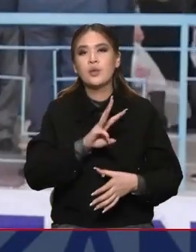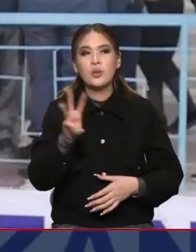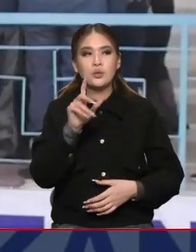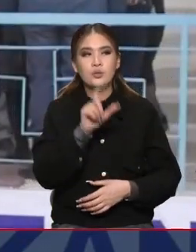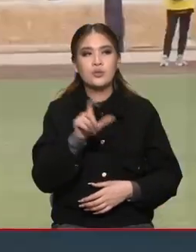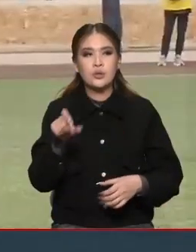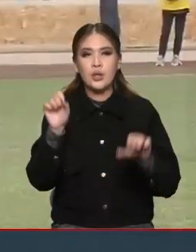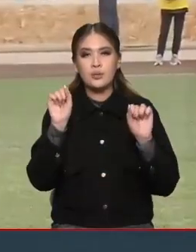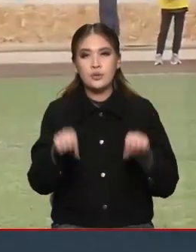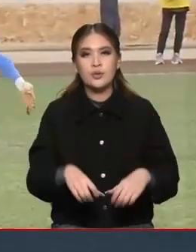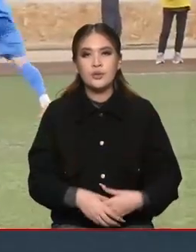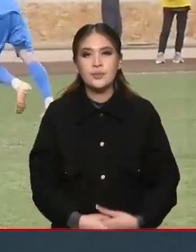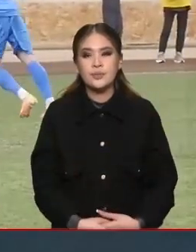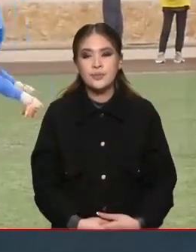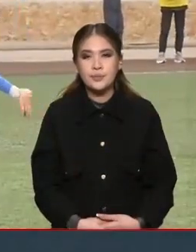людей.